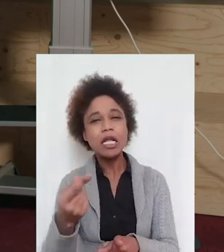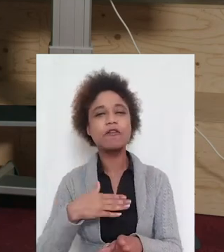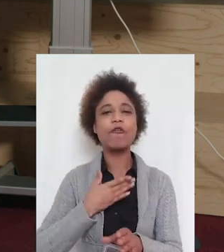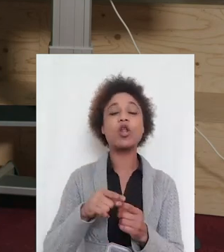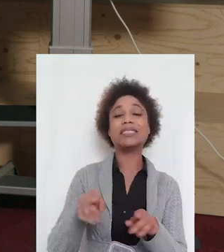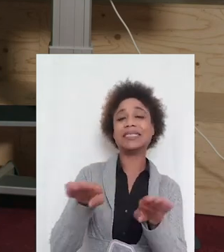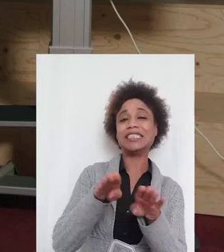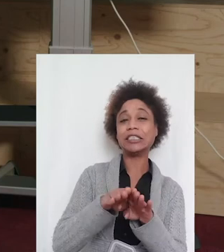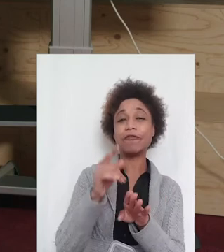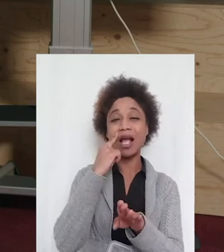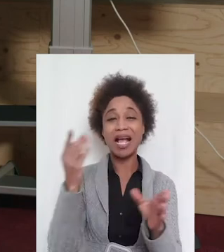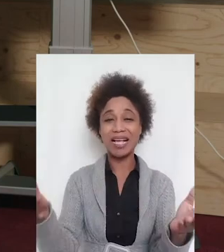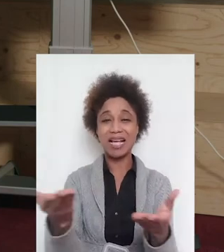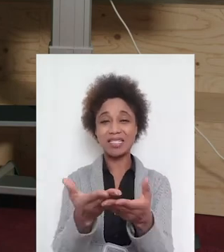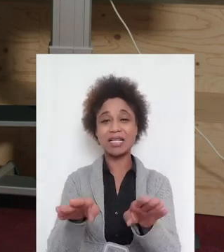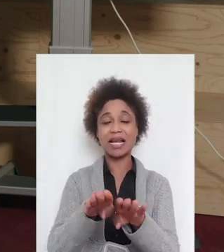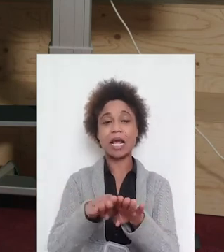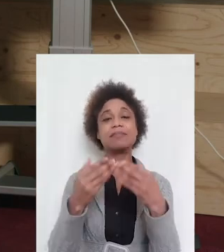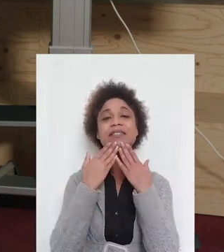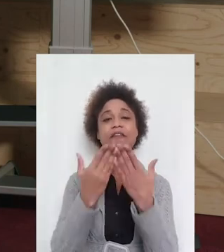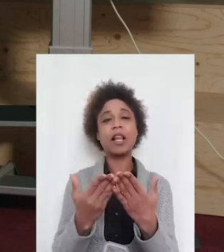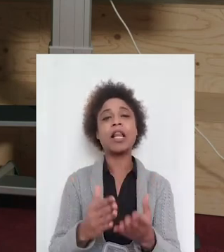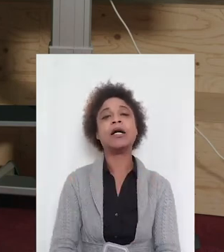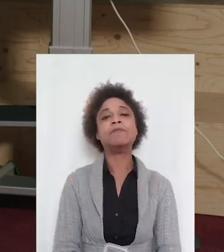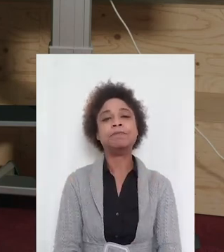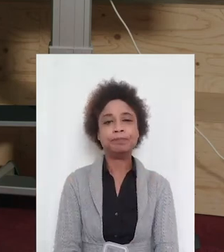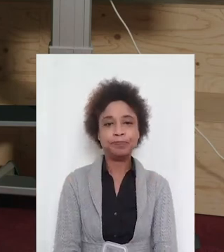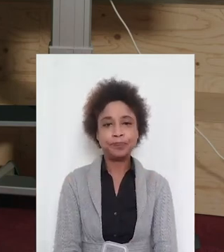dezelfde kansen krijgen. Dank je wel.